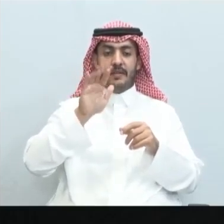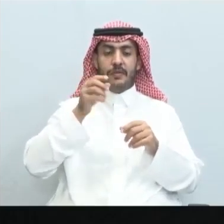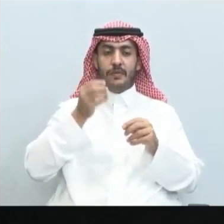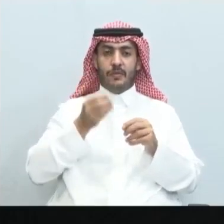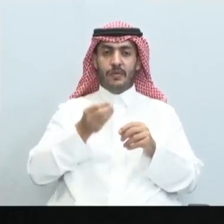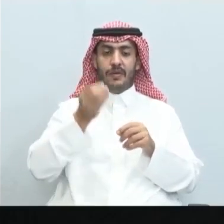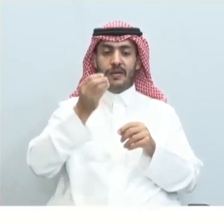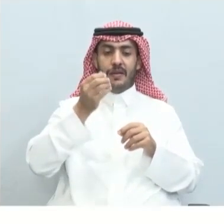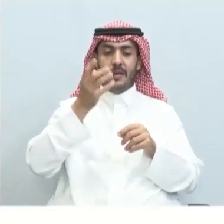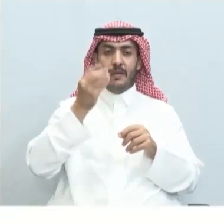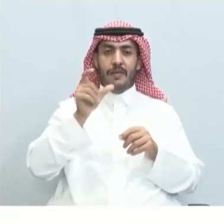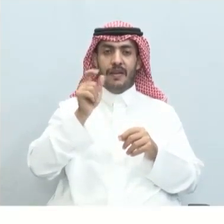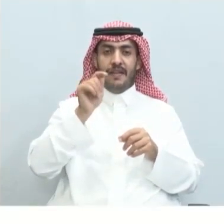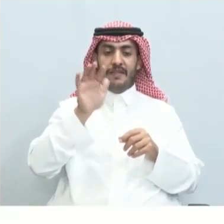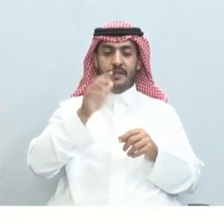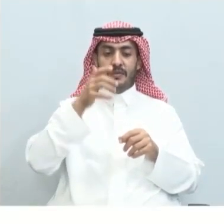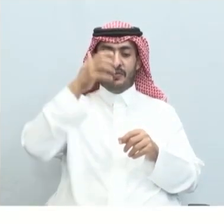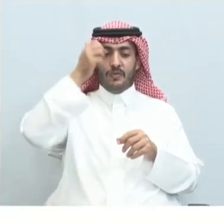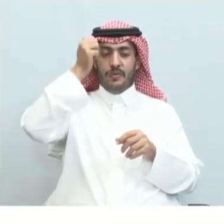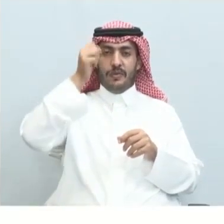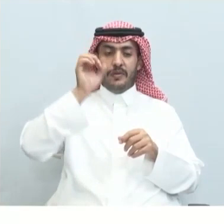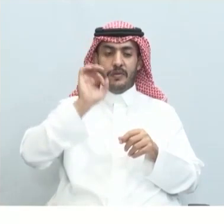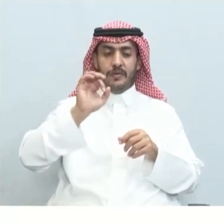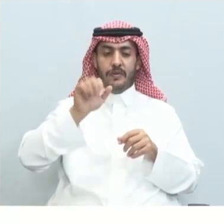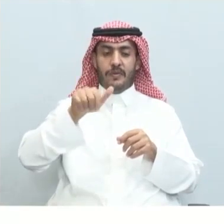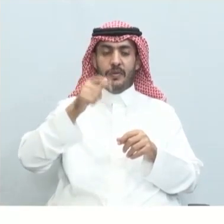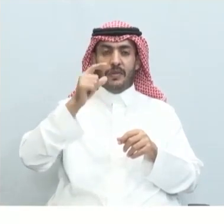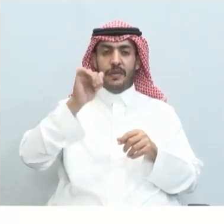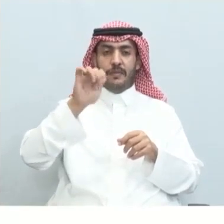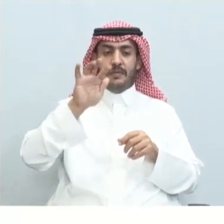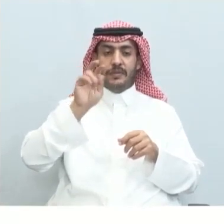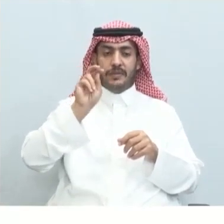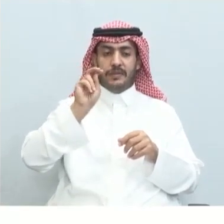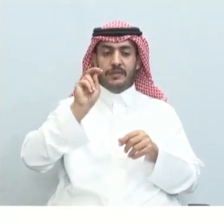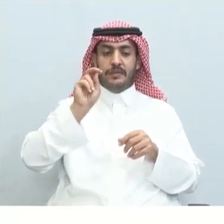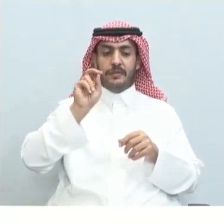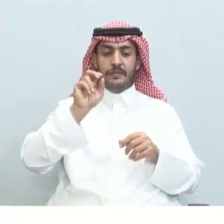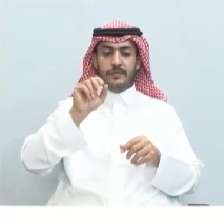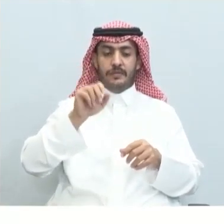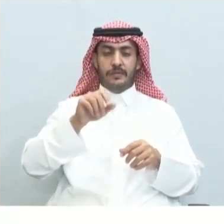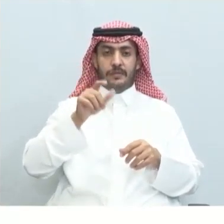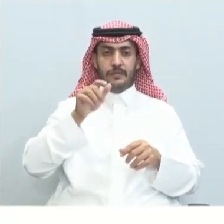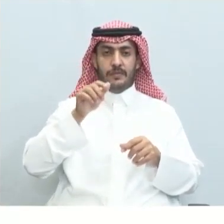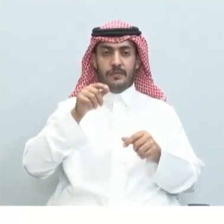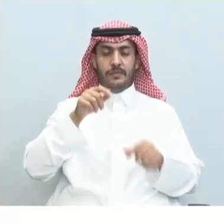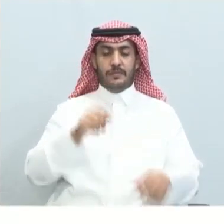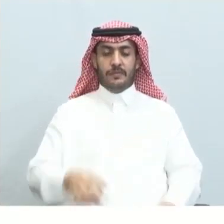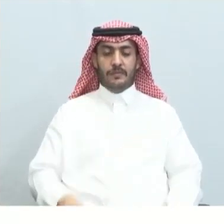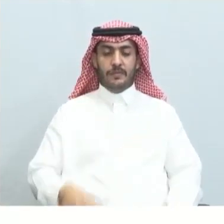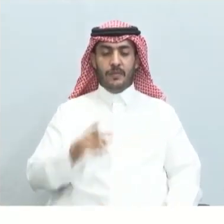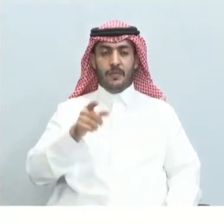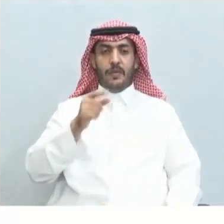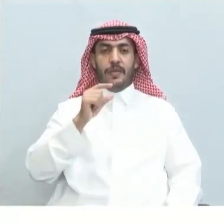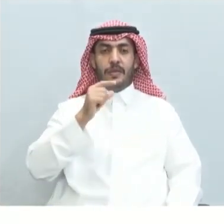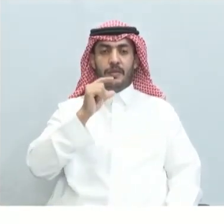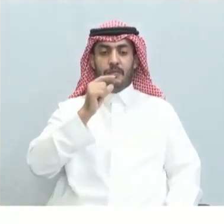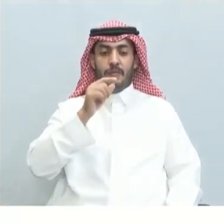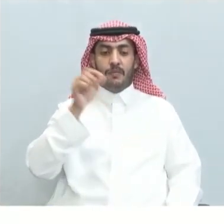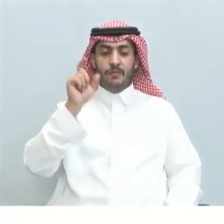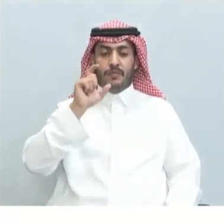ولد ابن النفيس في سوريا تحديدا في دمشق هو طبيب